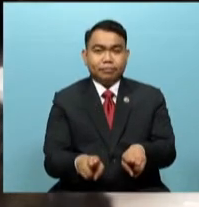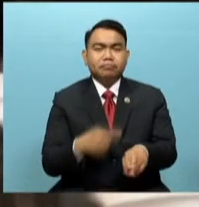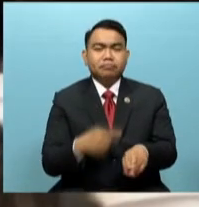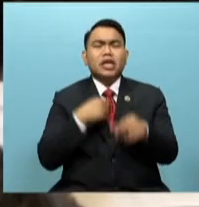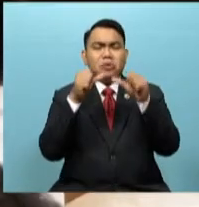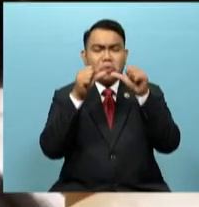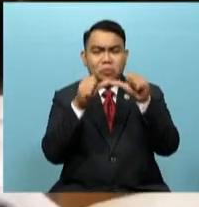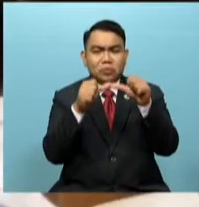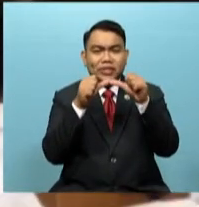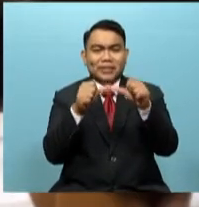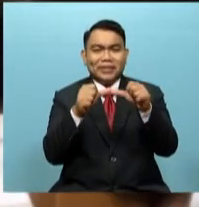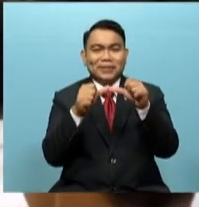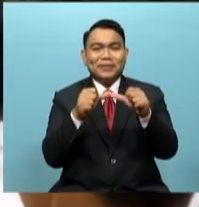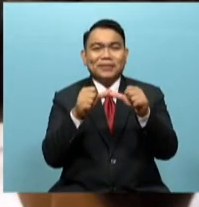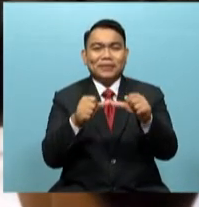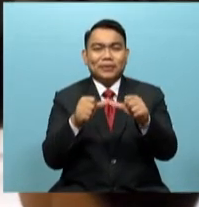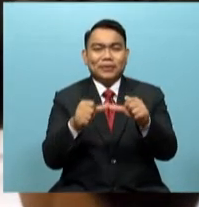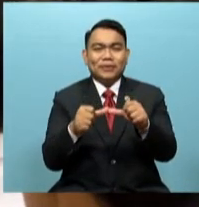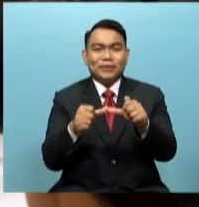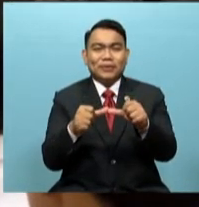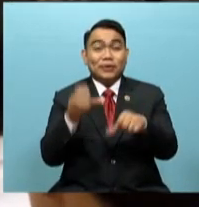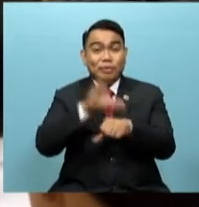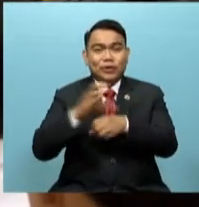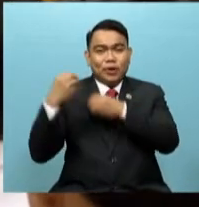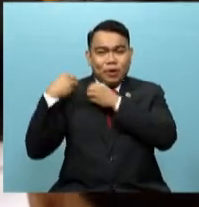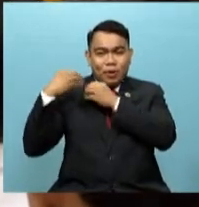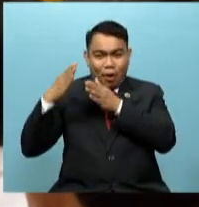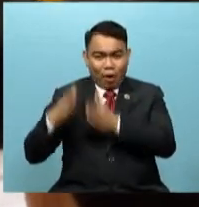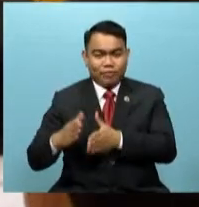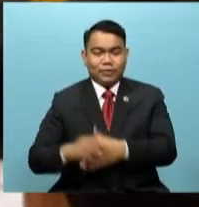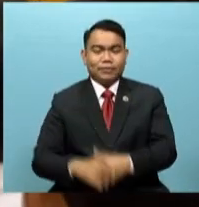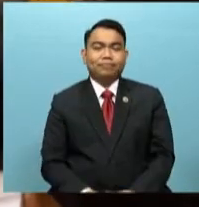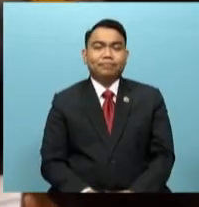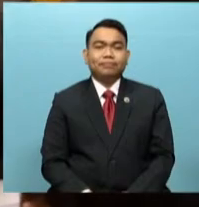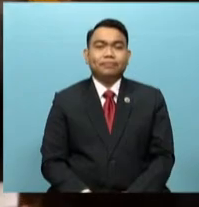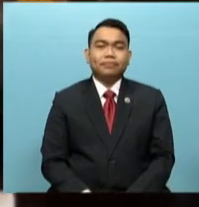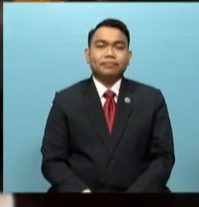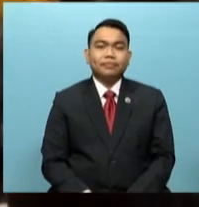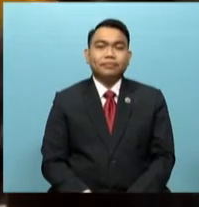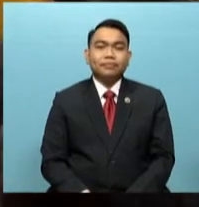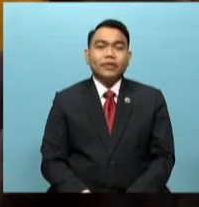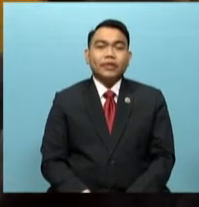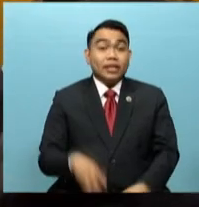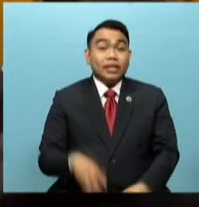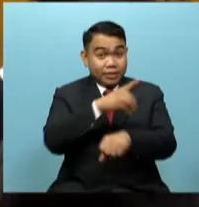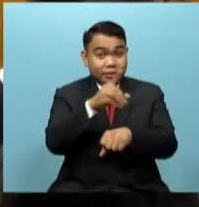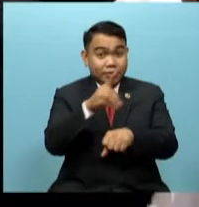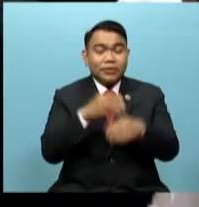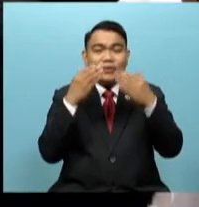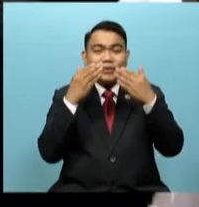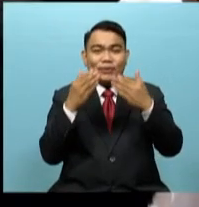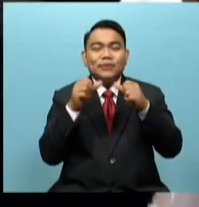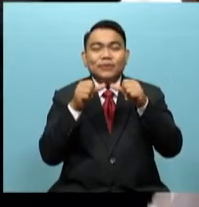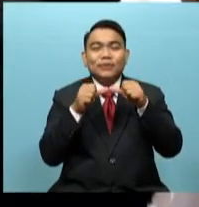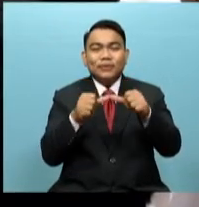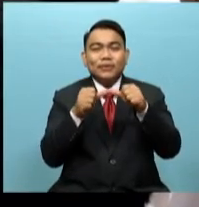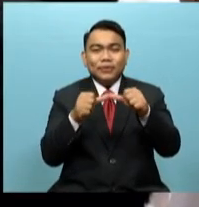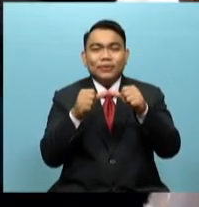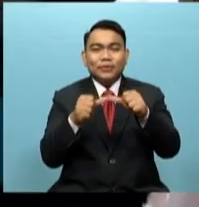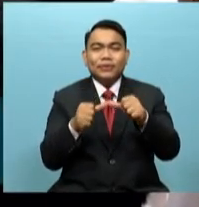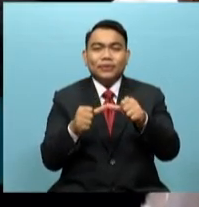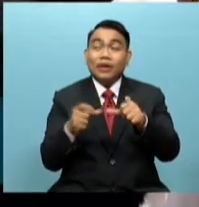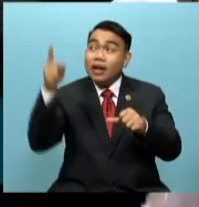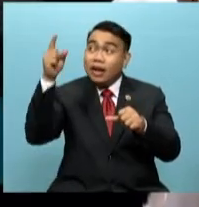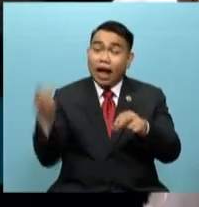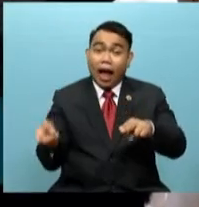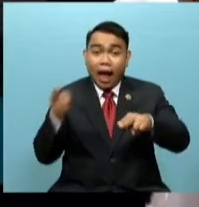mananatili po akong may tungkulin sa loob ng iglesia ni Cristo. Ipinagpapasalamat ng buong distrito ang patuloy na pagdaragdag ng Panginoon Diyos ng mga